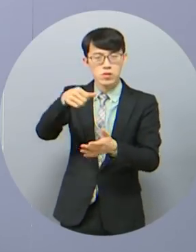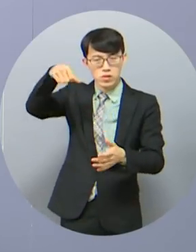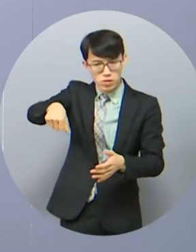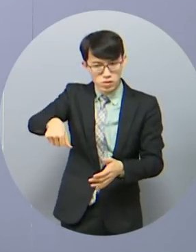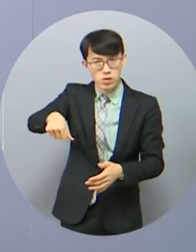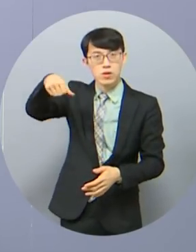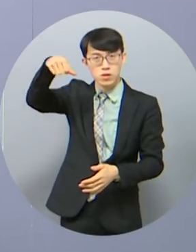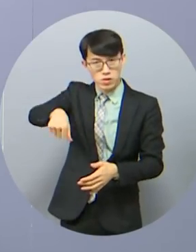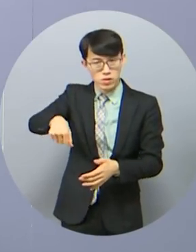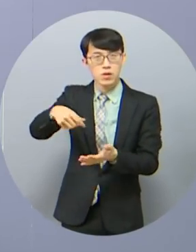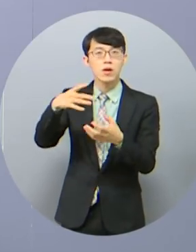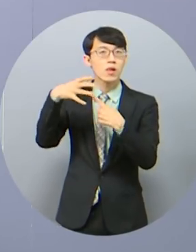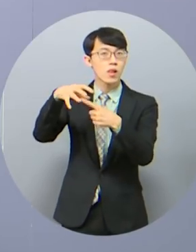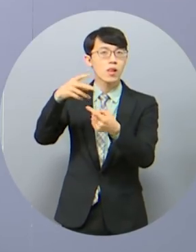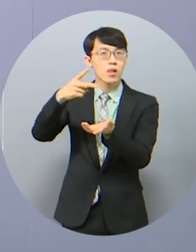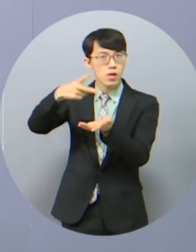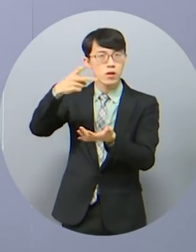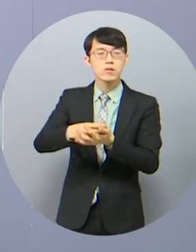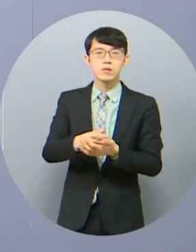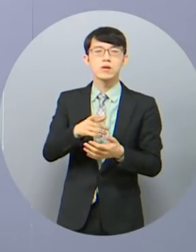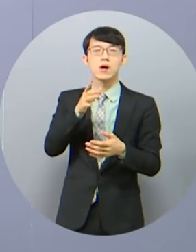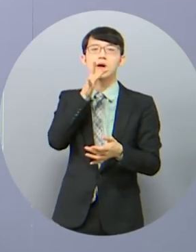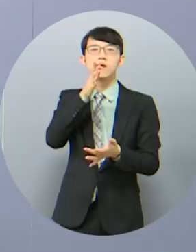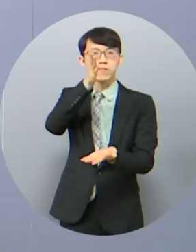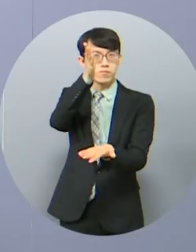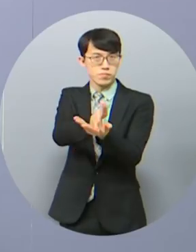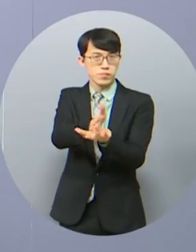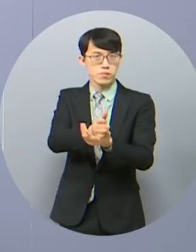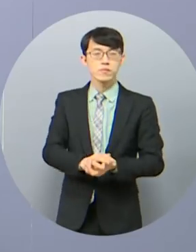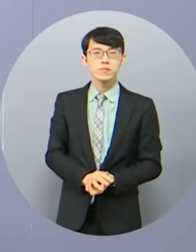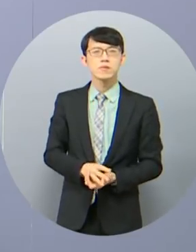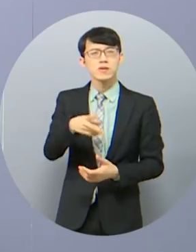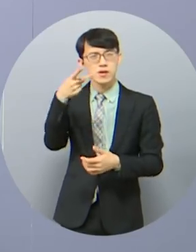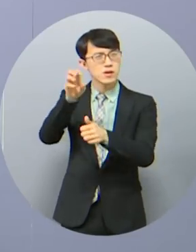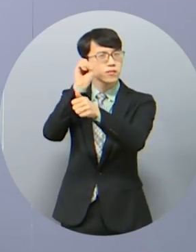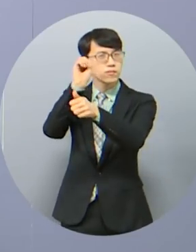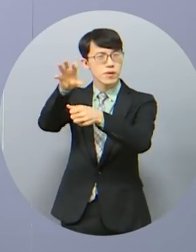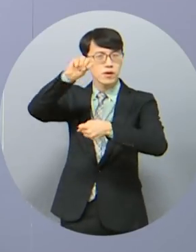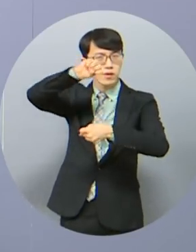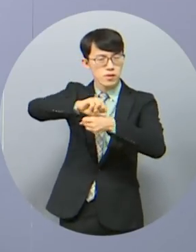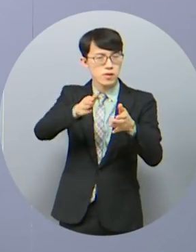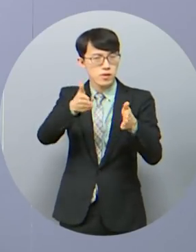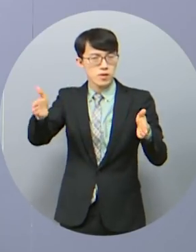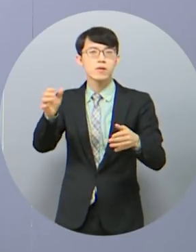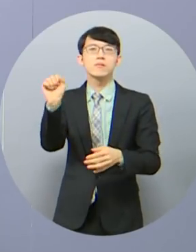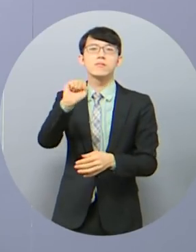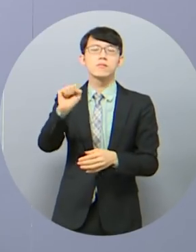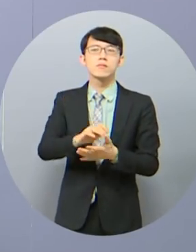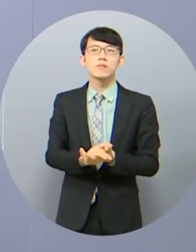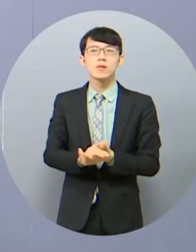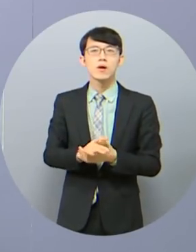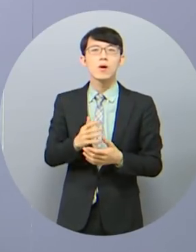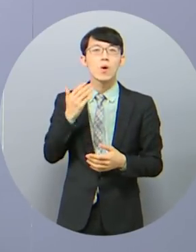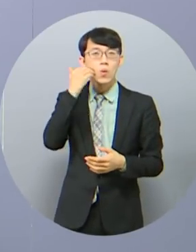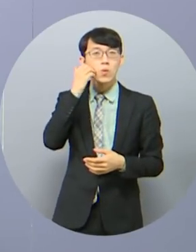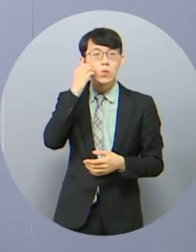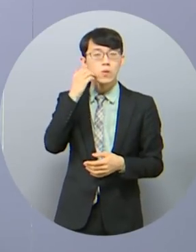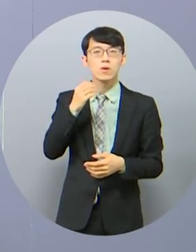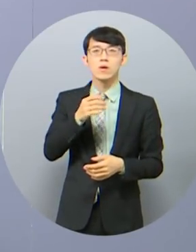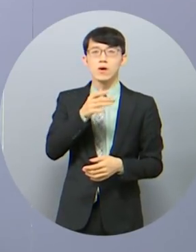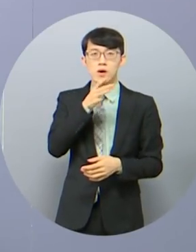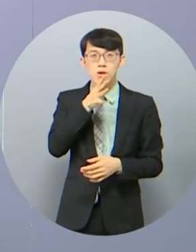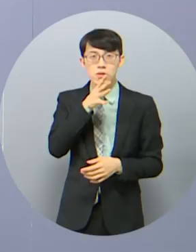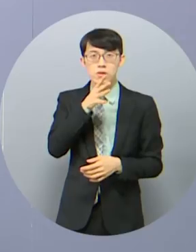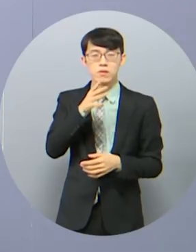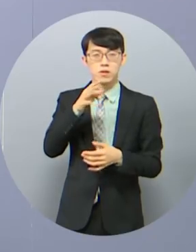应结束发言，不得以任何理由要求延长，如仍不停止发言时，本人将